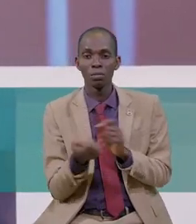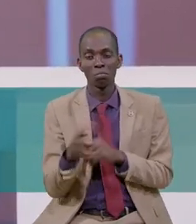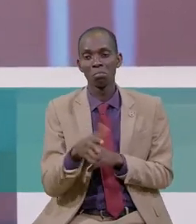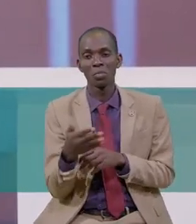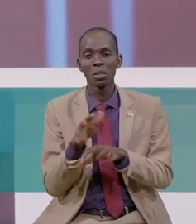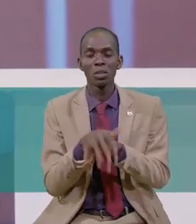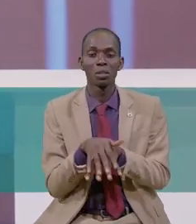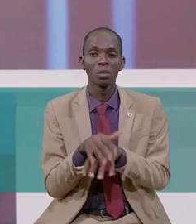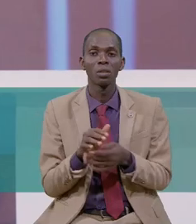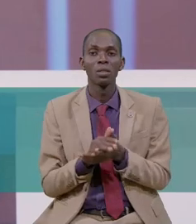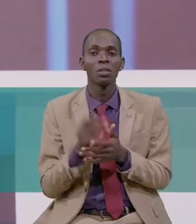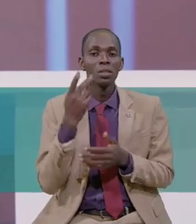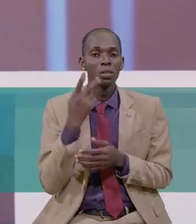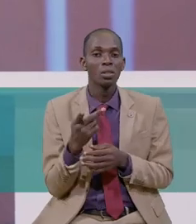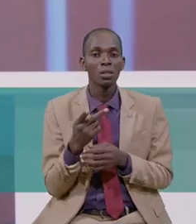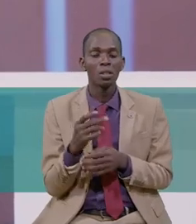Si Christ